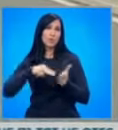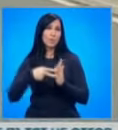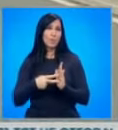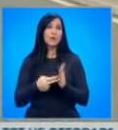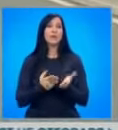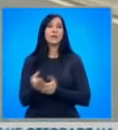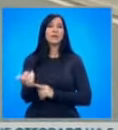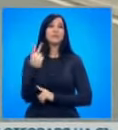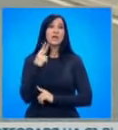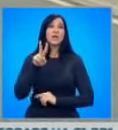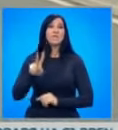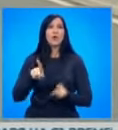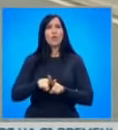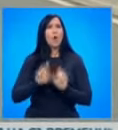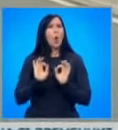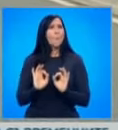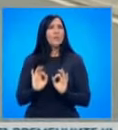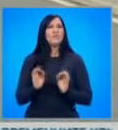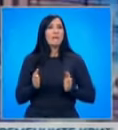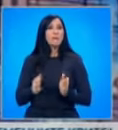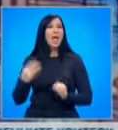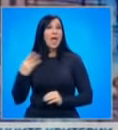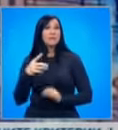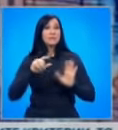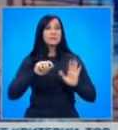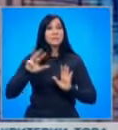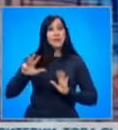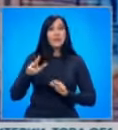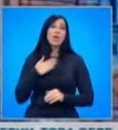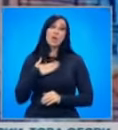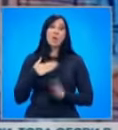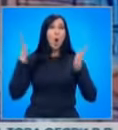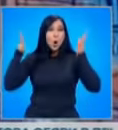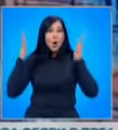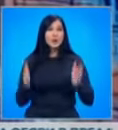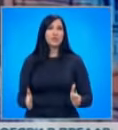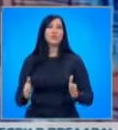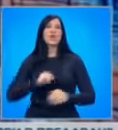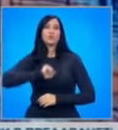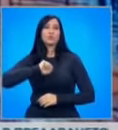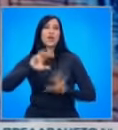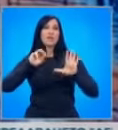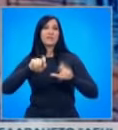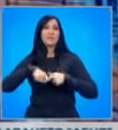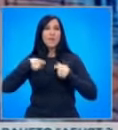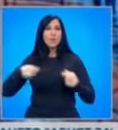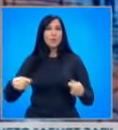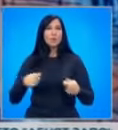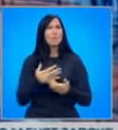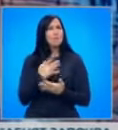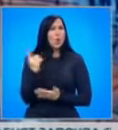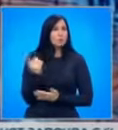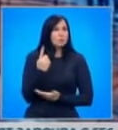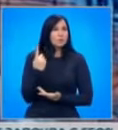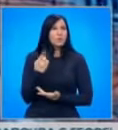2002 година. Като обикновен път Е-79, той е имал ограничение в скоростта 90 км. Много